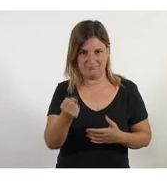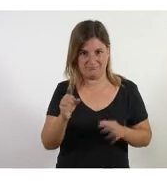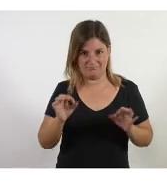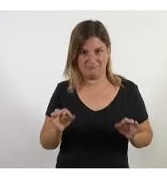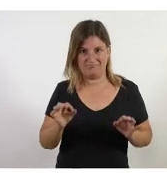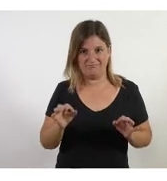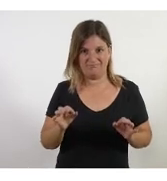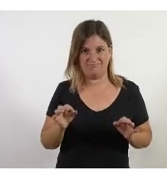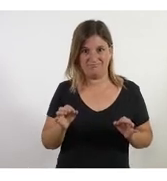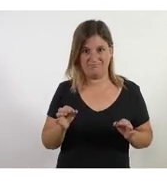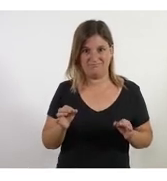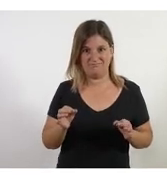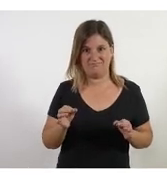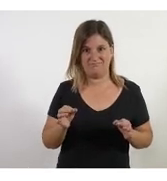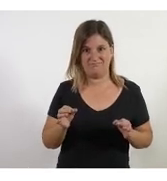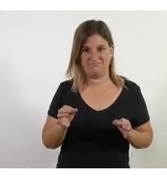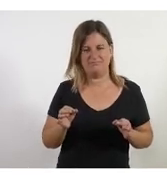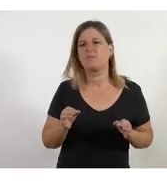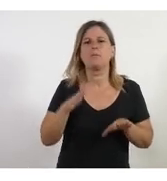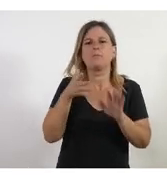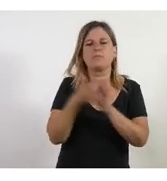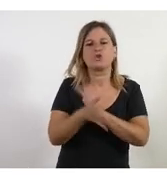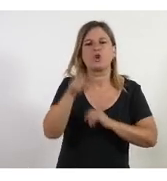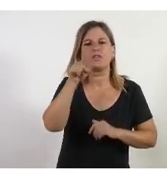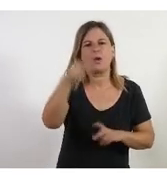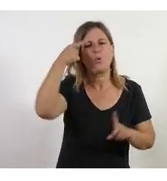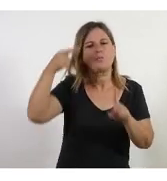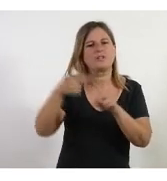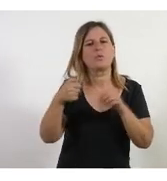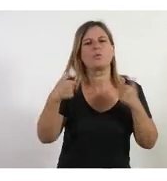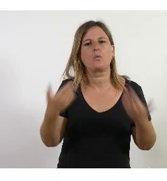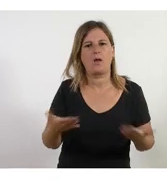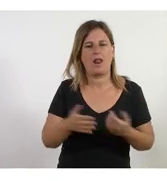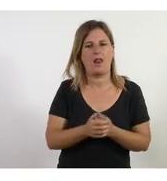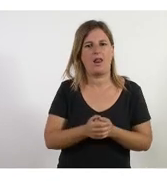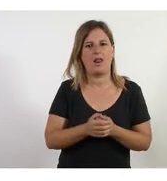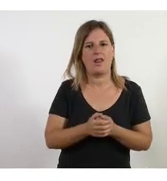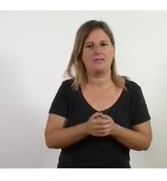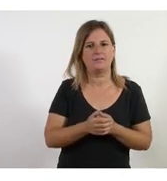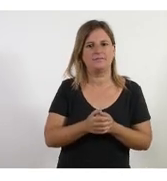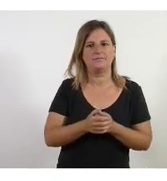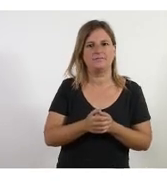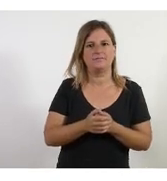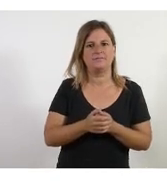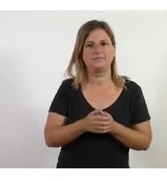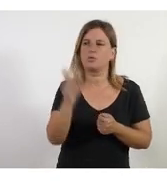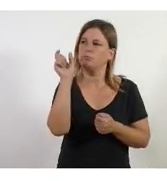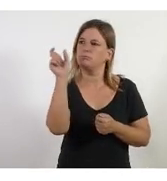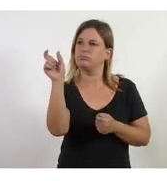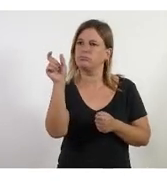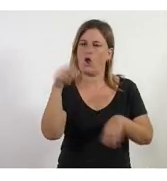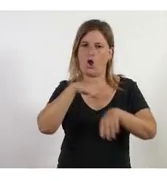això? Llavors, quin és el teu objectiu de dedicació desitjada? I ho poses aquí al